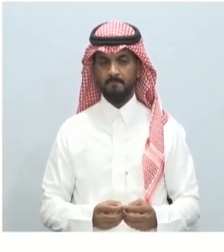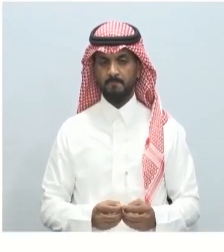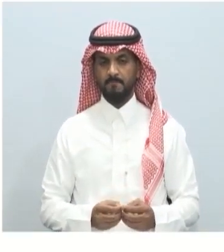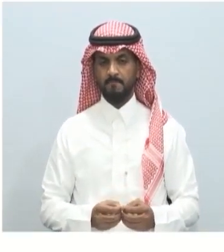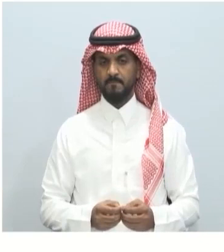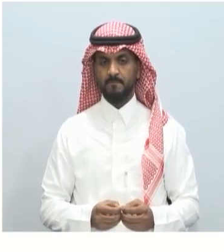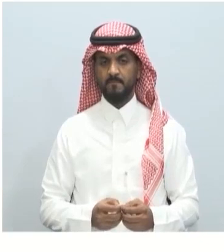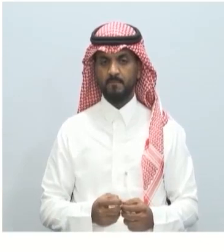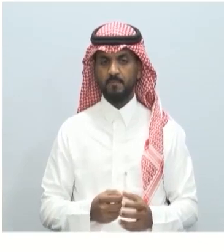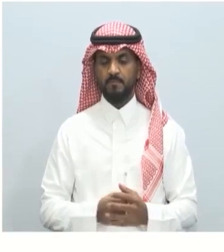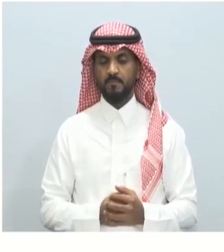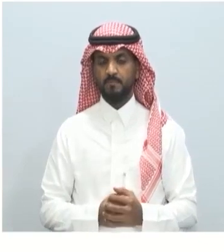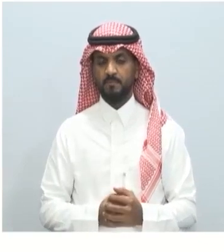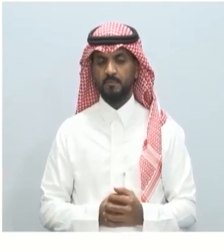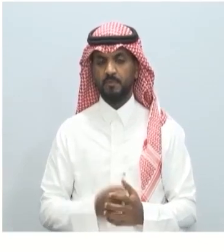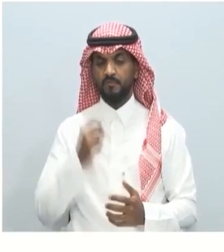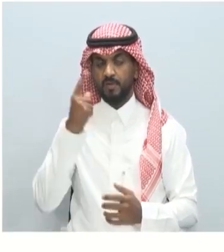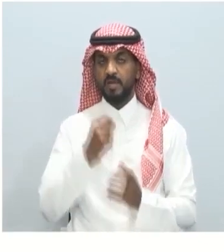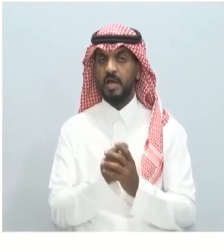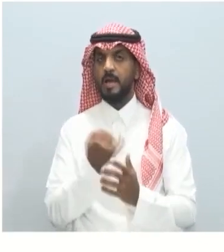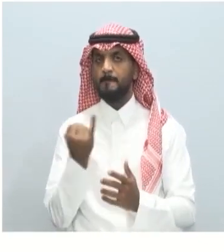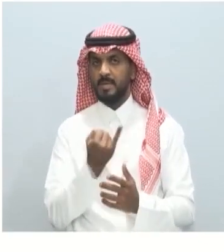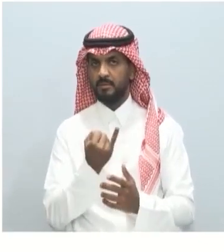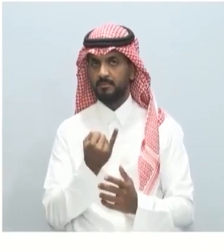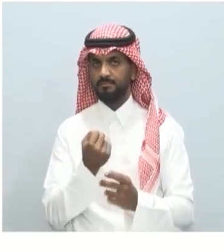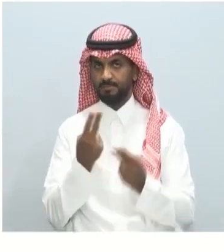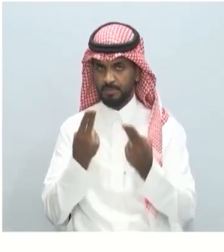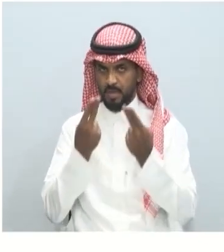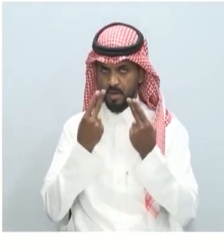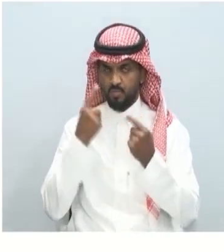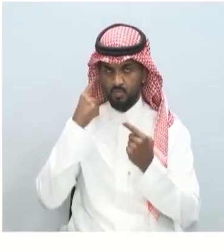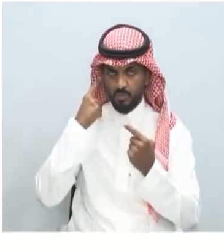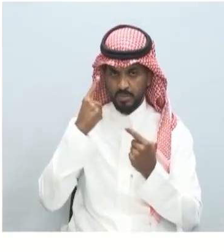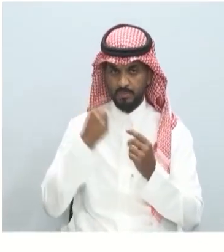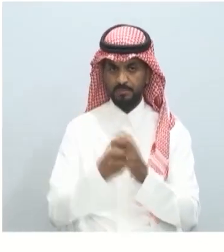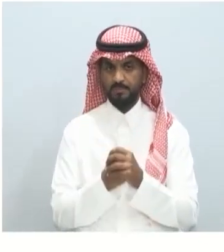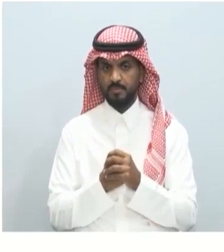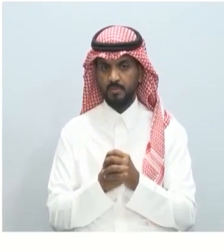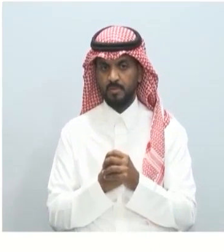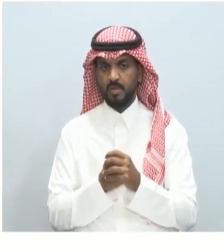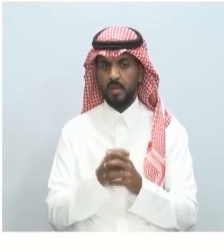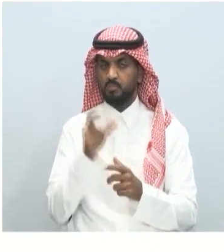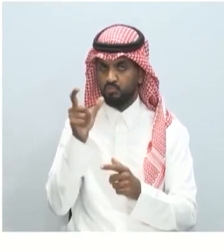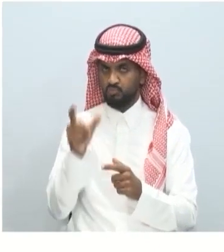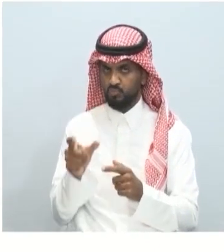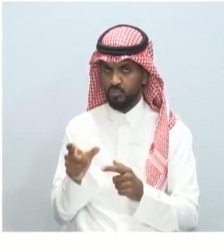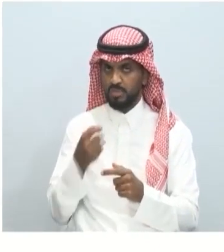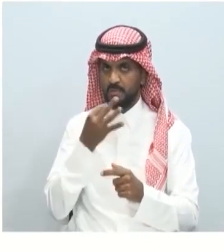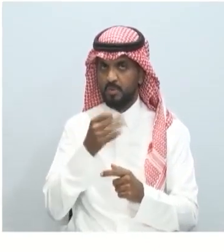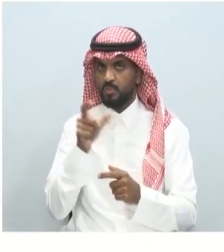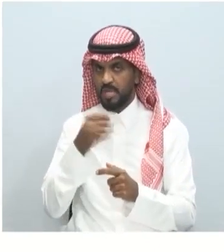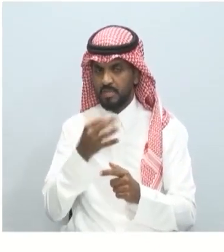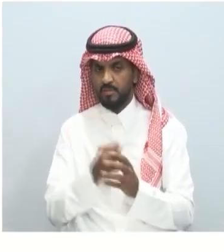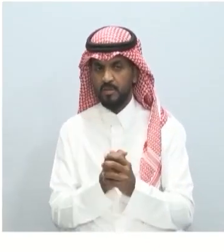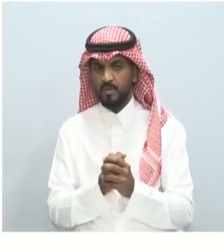جميل احسنتم العامه هي اهميه الاصغاء اهميه الاصغاء لابد من مستمع ومتحدث من